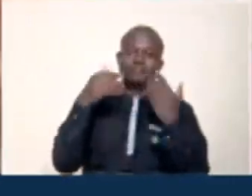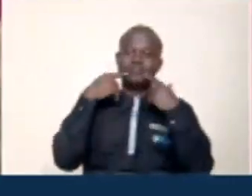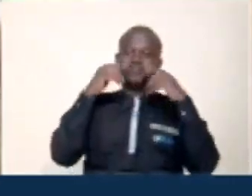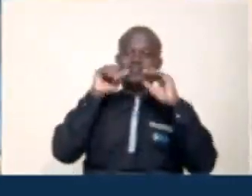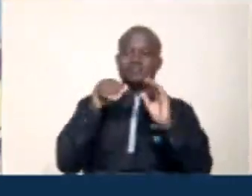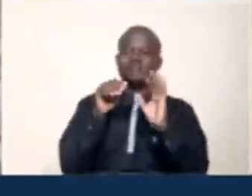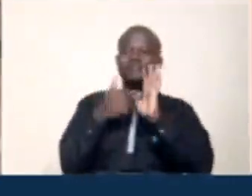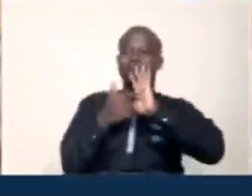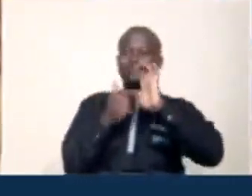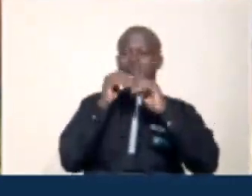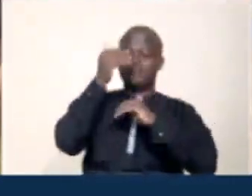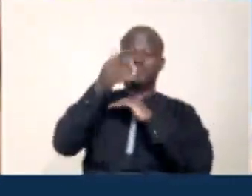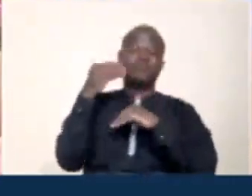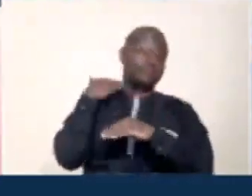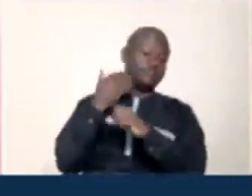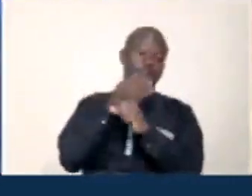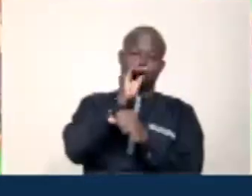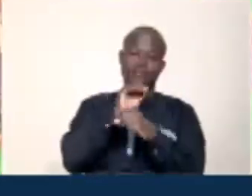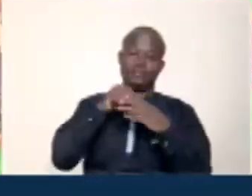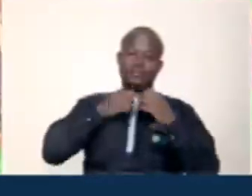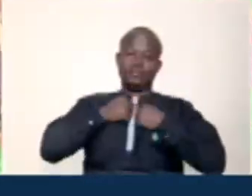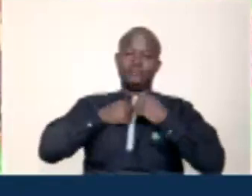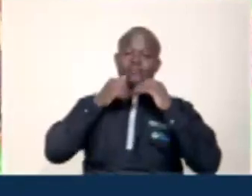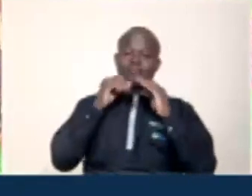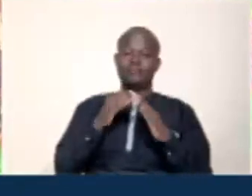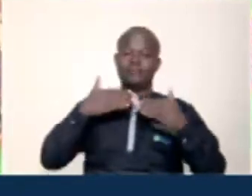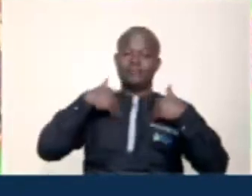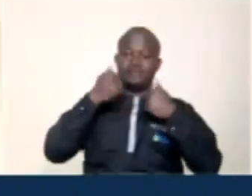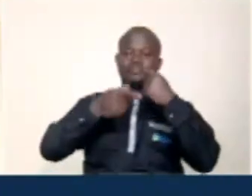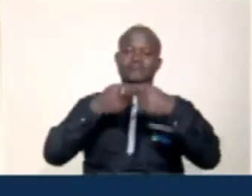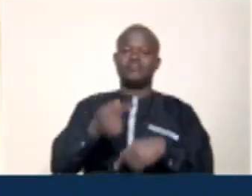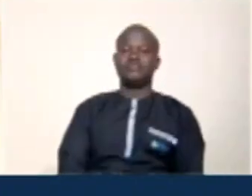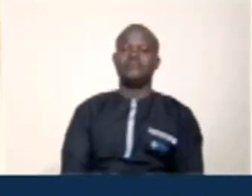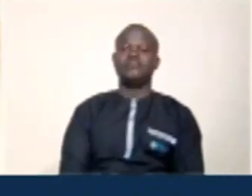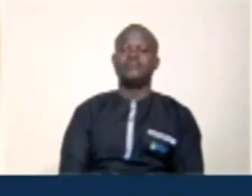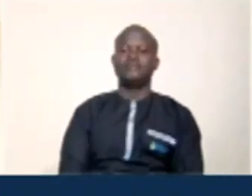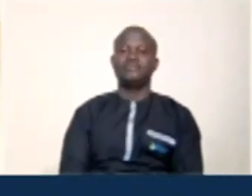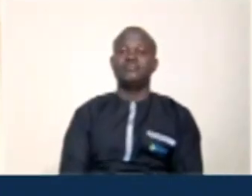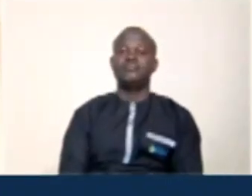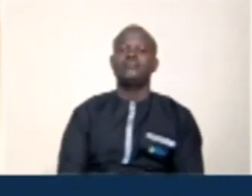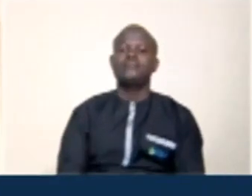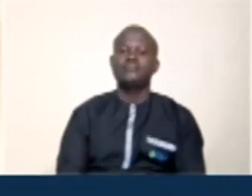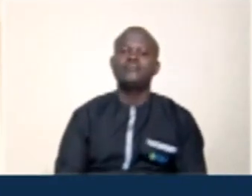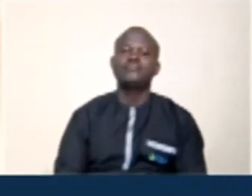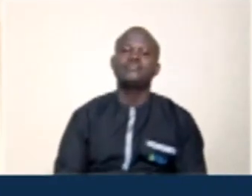ko izi ngo zerekana ko na nyuma ya Jenoside yakorewe Abatutsi mu Rwanda ubuzima bwakomeje. Izi ngo rero ni